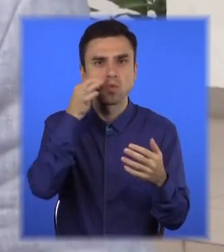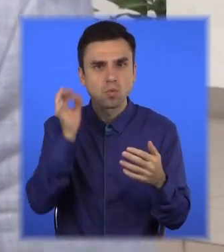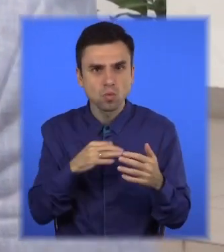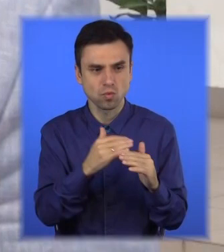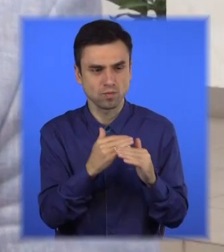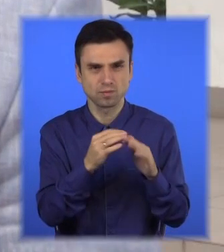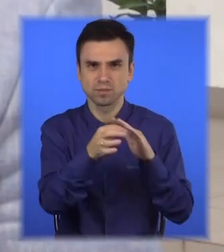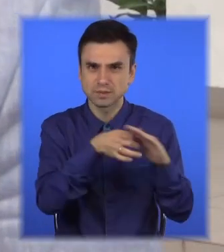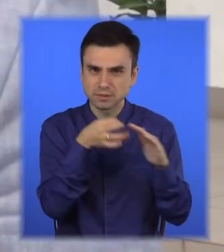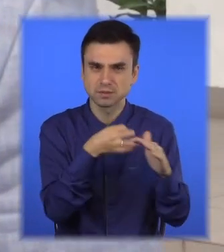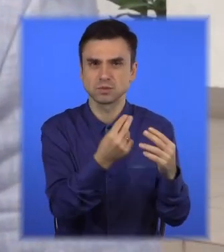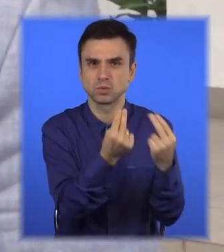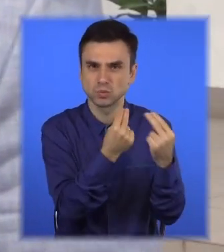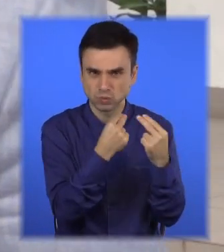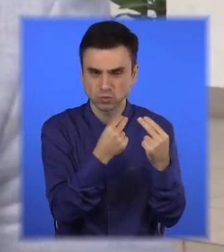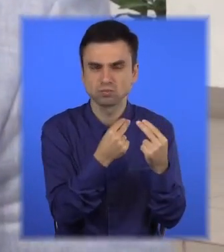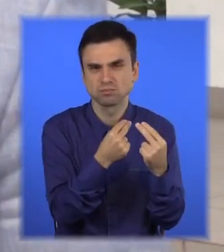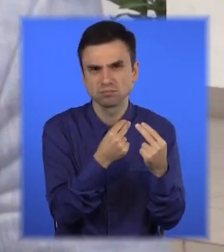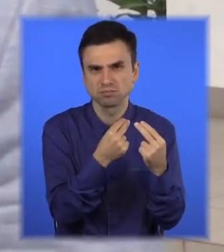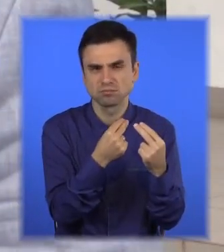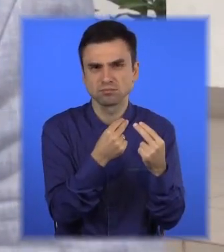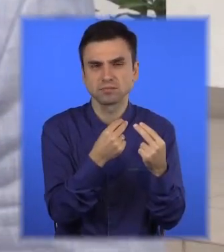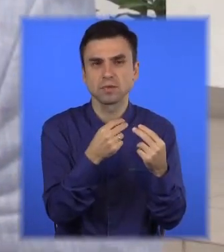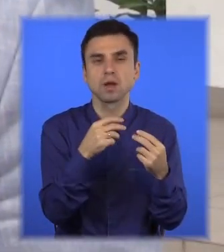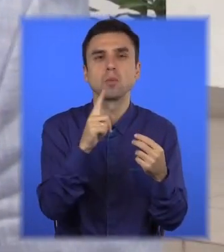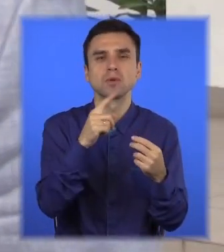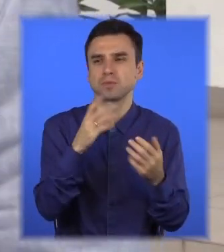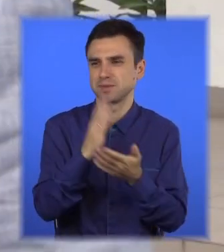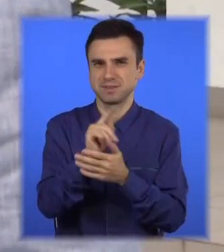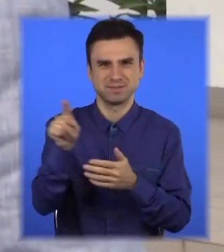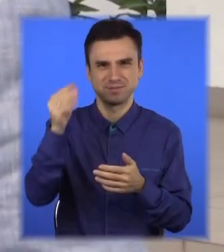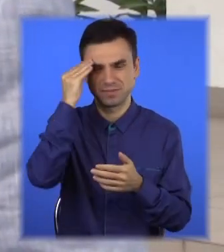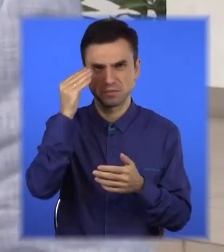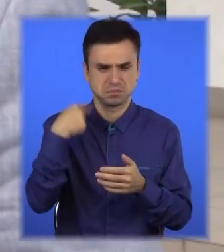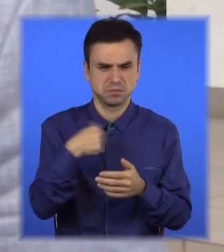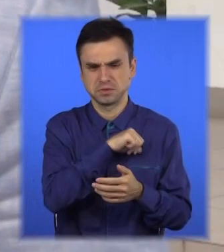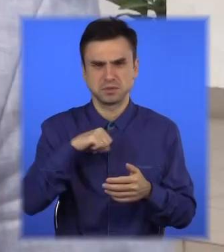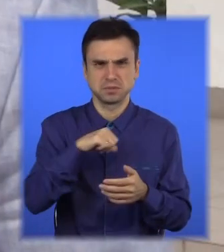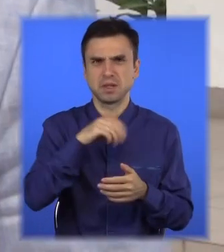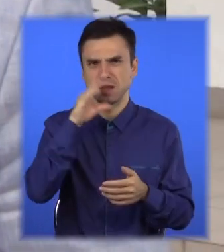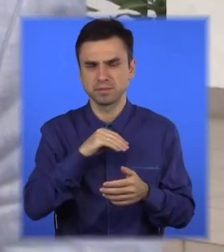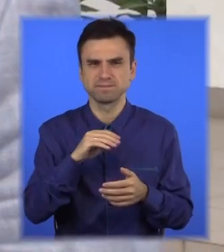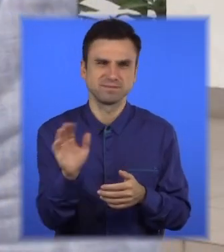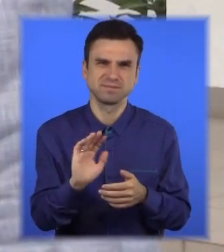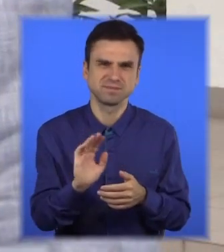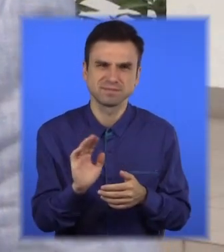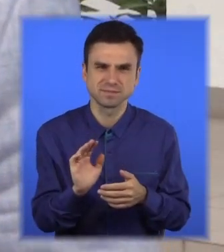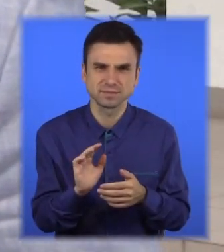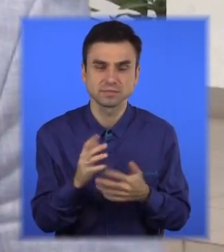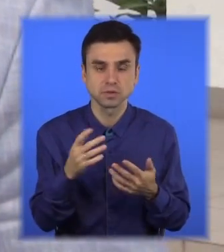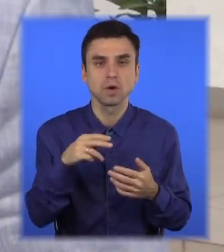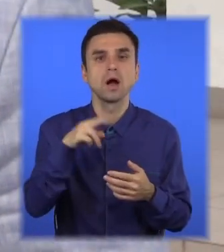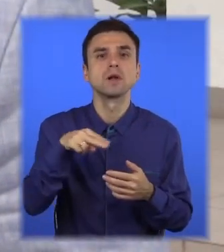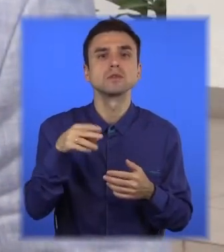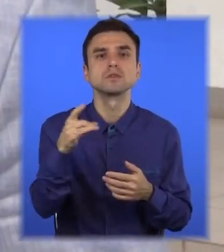надо признавать, потому что некоторые думают, что уже все те знания, которые есть, их достаточно для того, чтобы воплощать в жизнь. Что касается именно